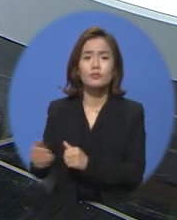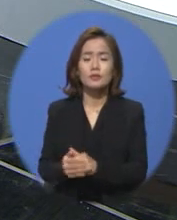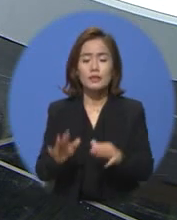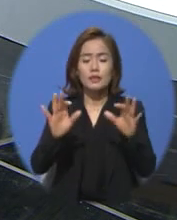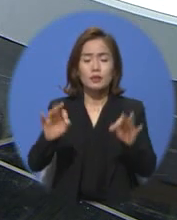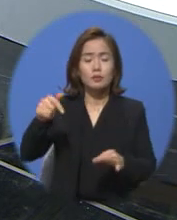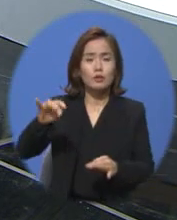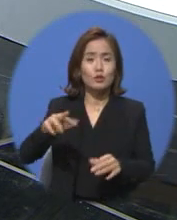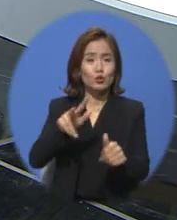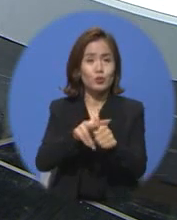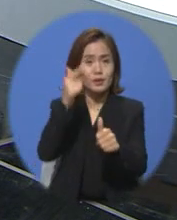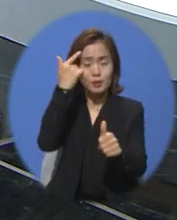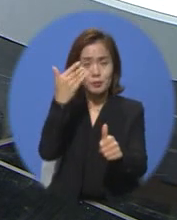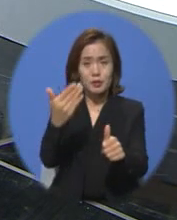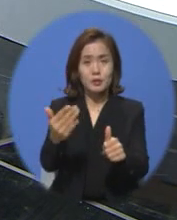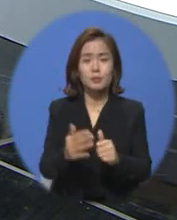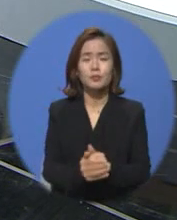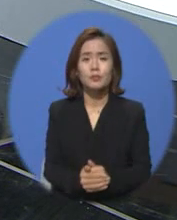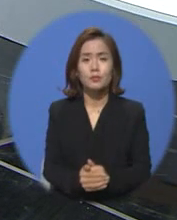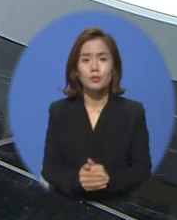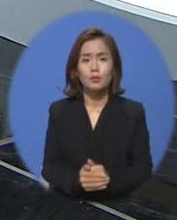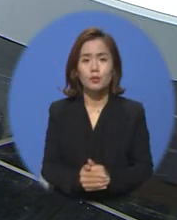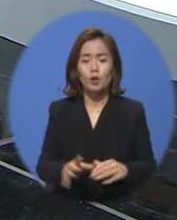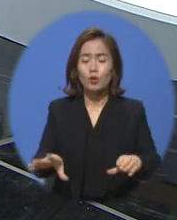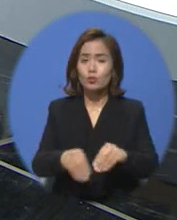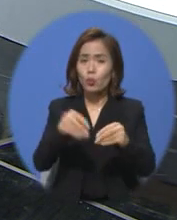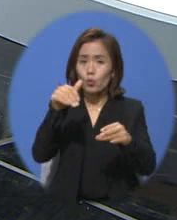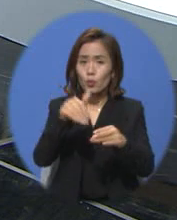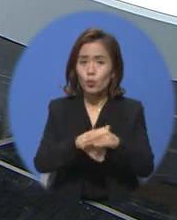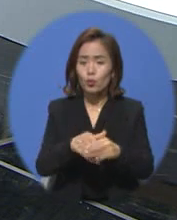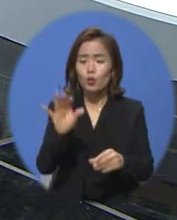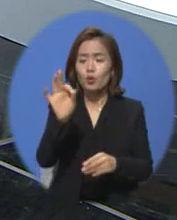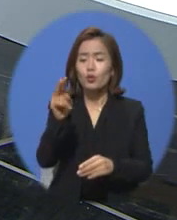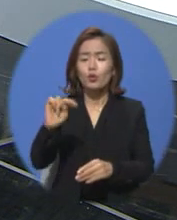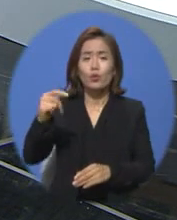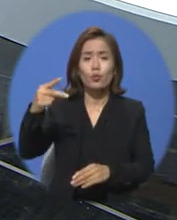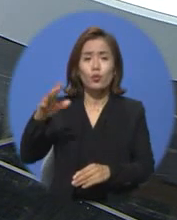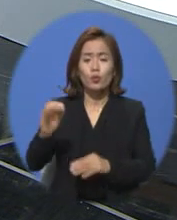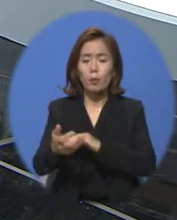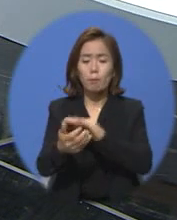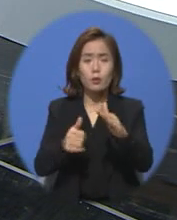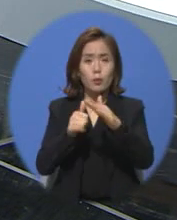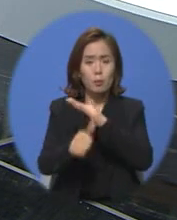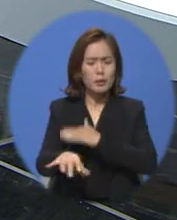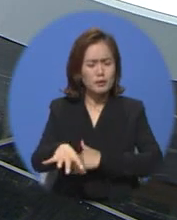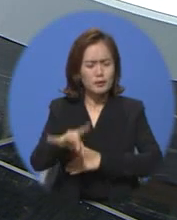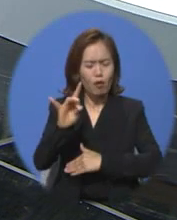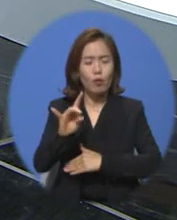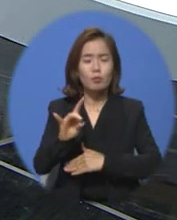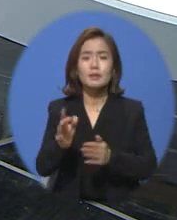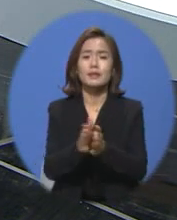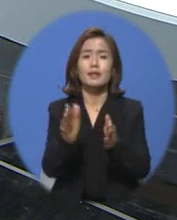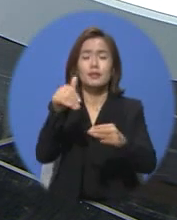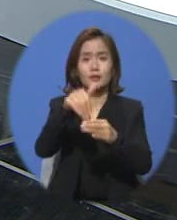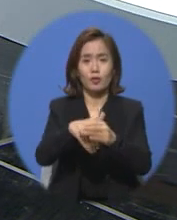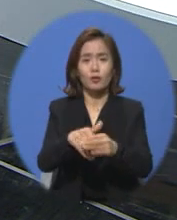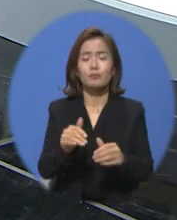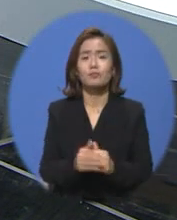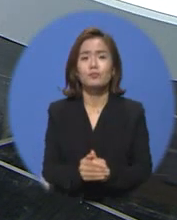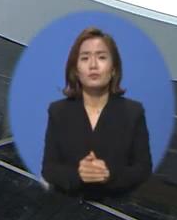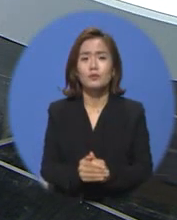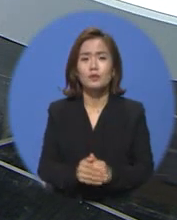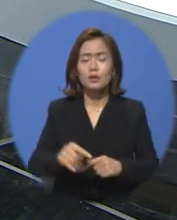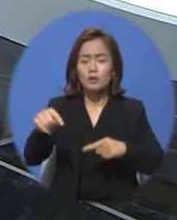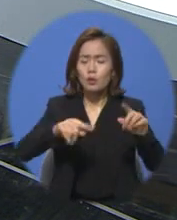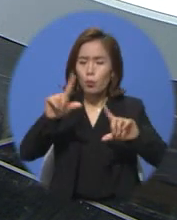김경진후보에게질문하겠습니다.예.이번 총선은 준혼합비례대표 제도입이후처음으로실시되는총선입니다.